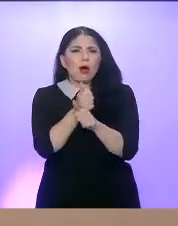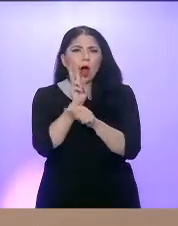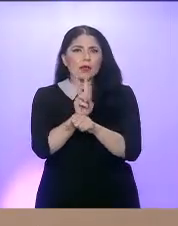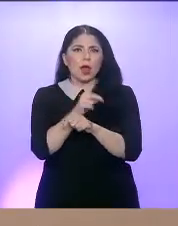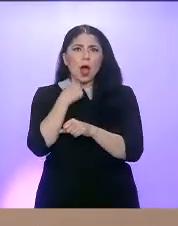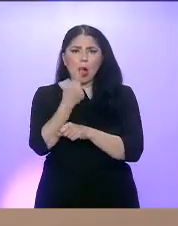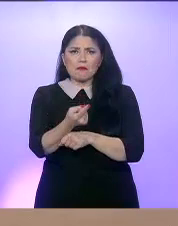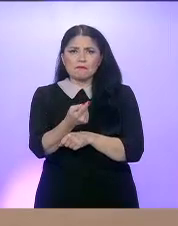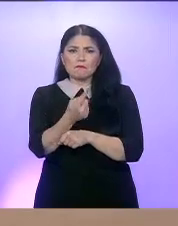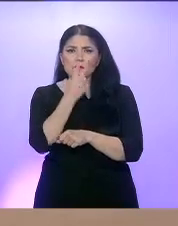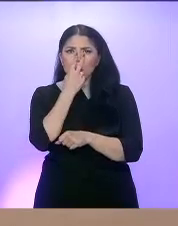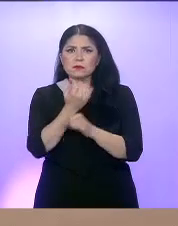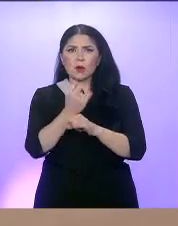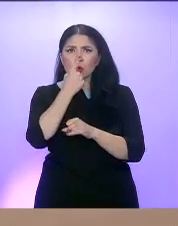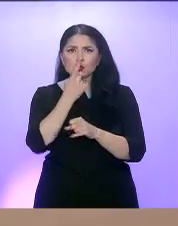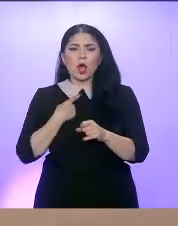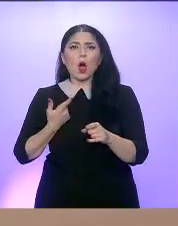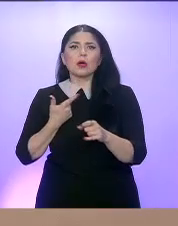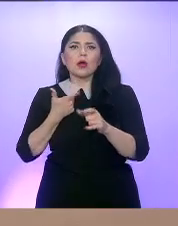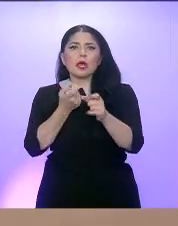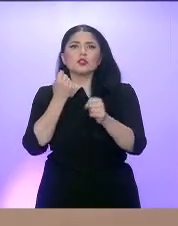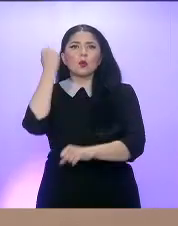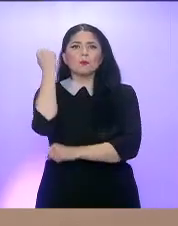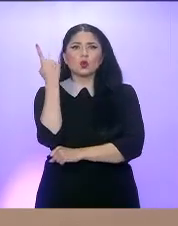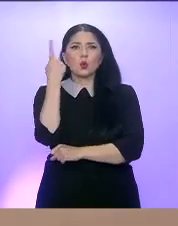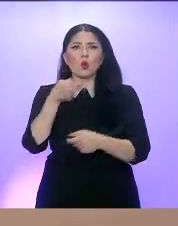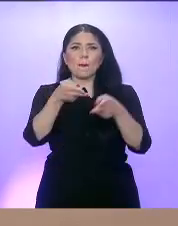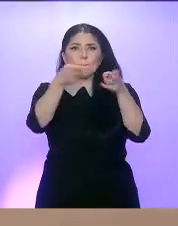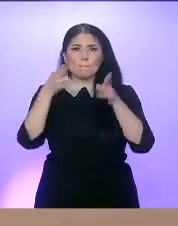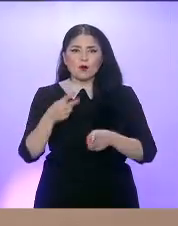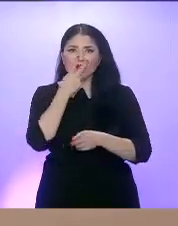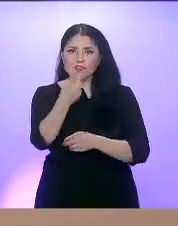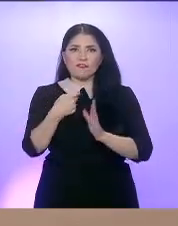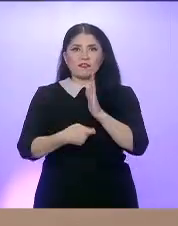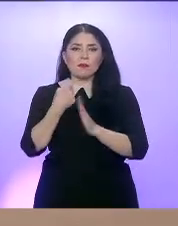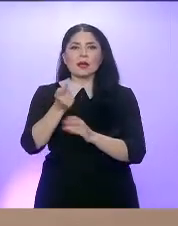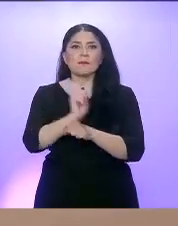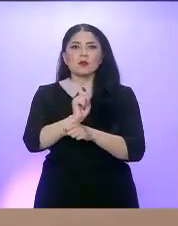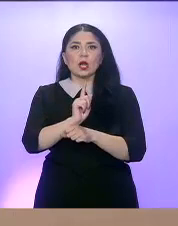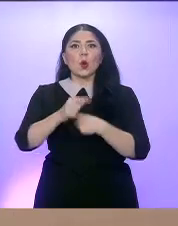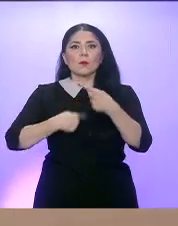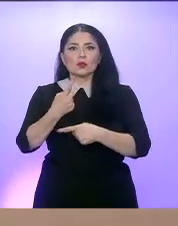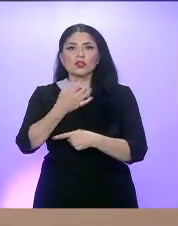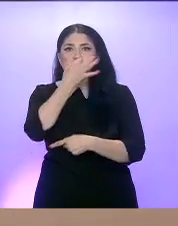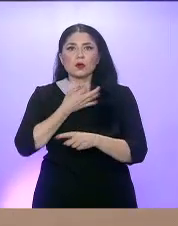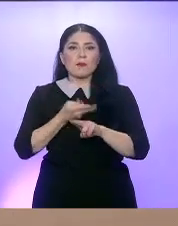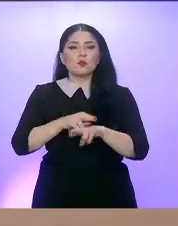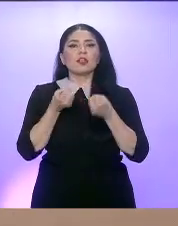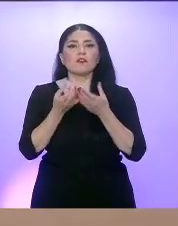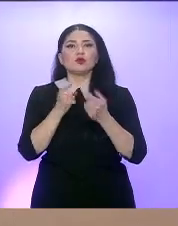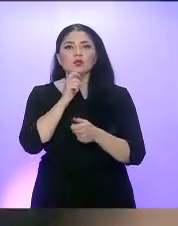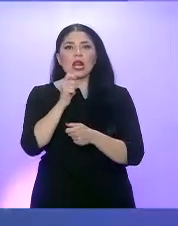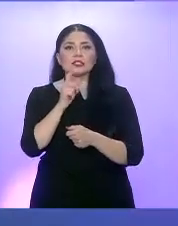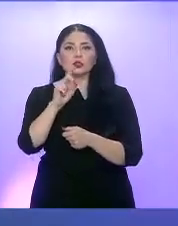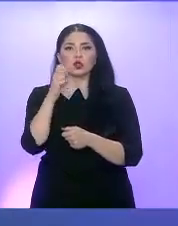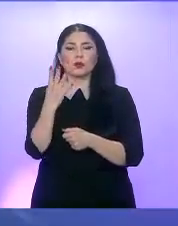descoperit că, de fapt, rușii au tras cu rachete în piciorul unui pod. Vedem imaginile în minutele următoare și primim mai multe detalii de la jurnalistul